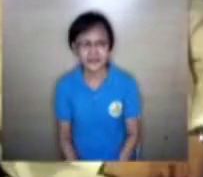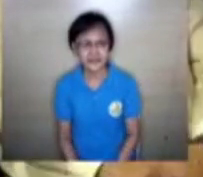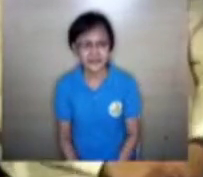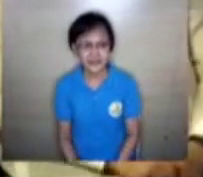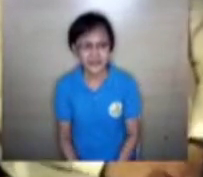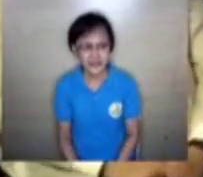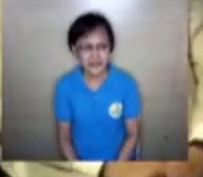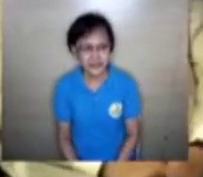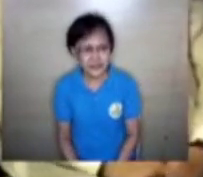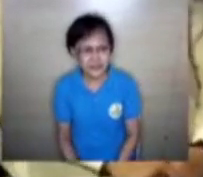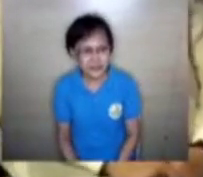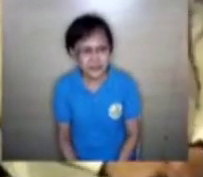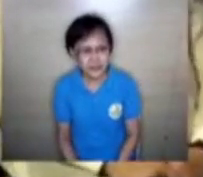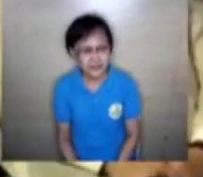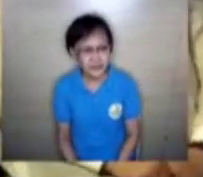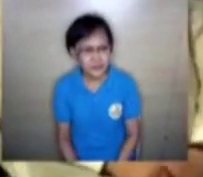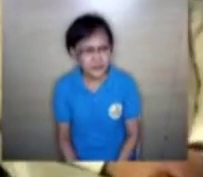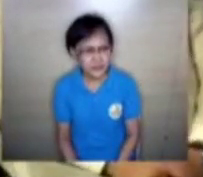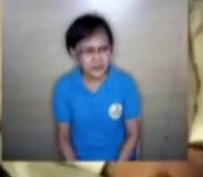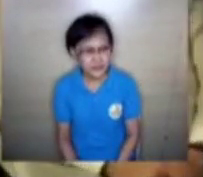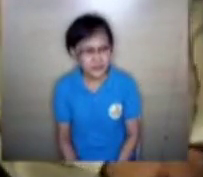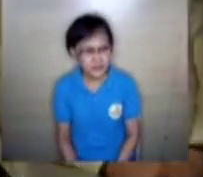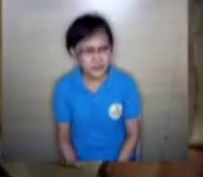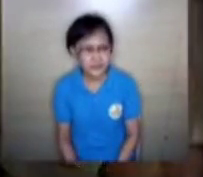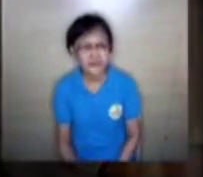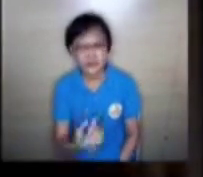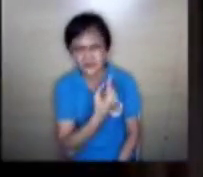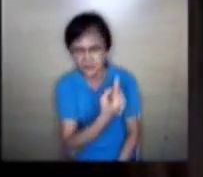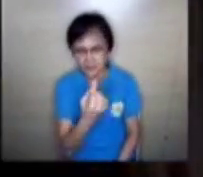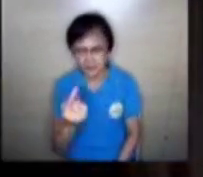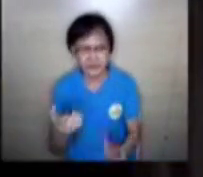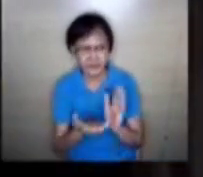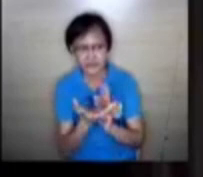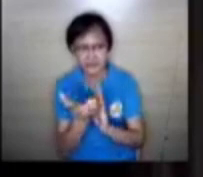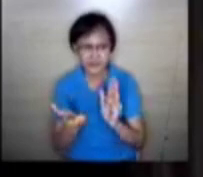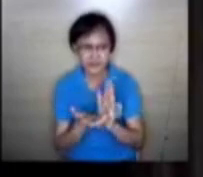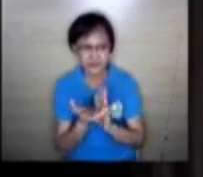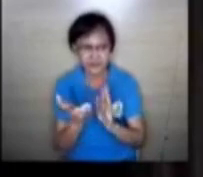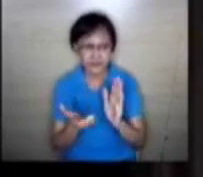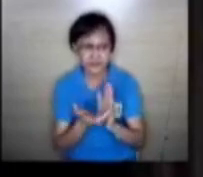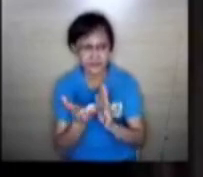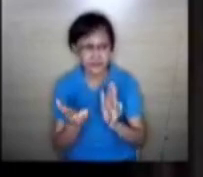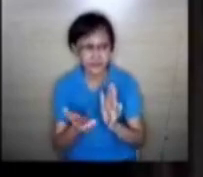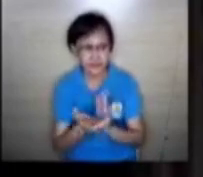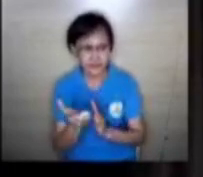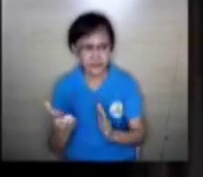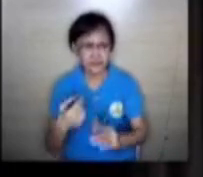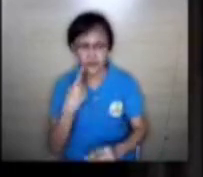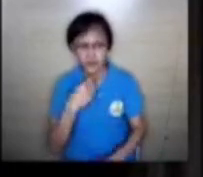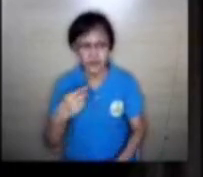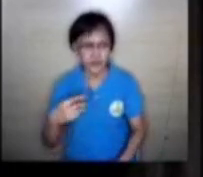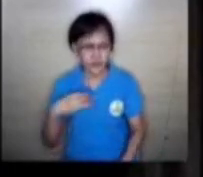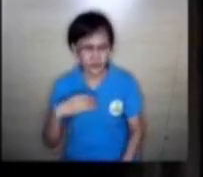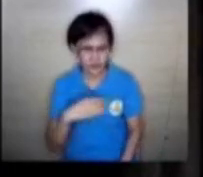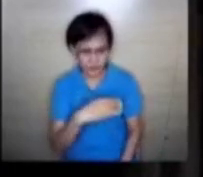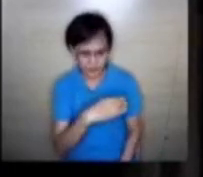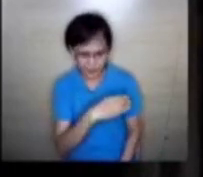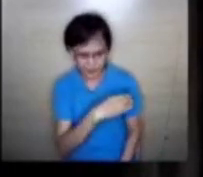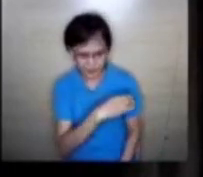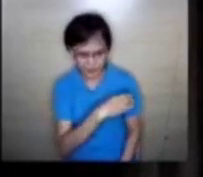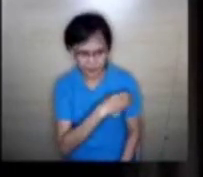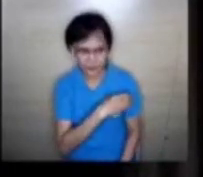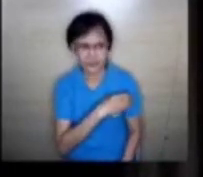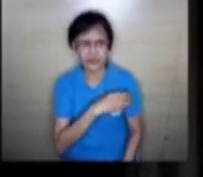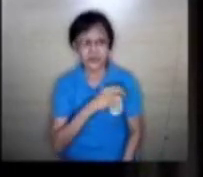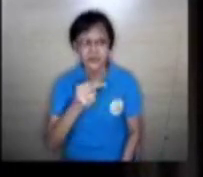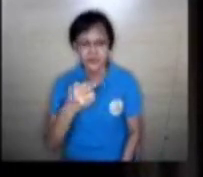Sisimulan ko po sa pasasalamat sa bawat Pasigueño. Una, sa ating kinatawan sa Kongreso, ang tao na kapag